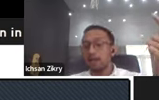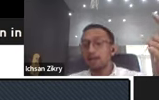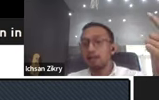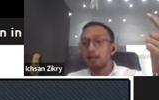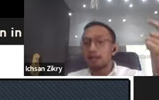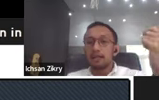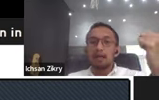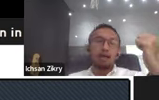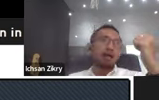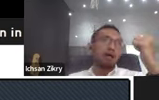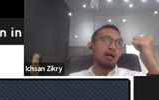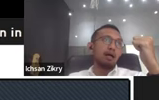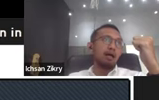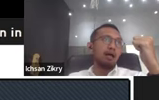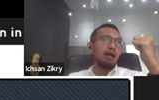ada BNN,